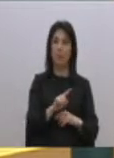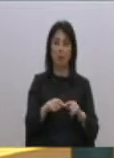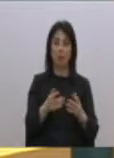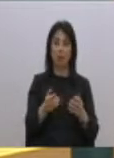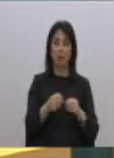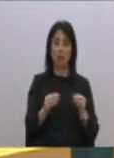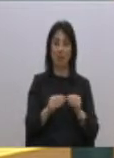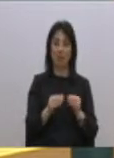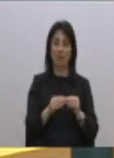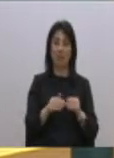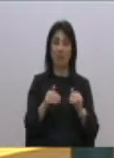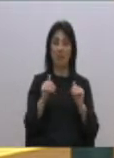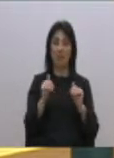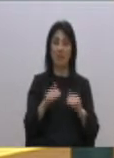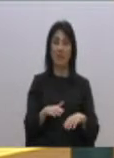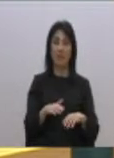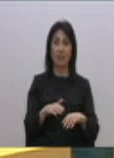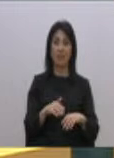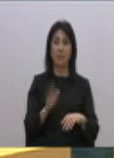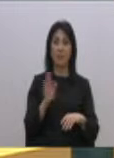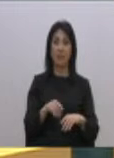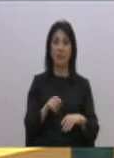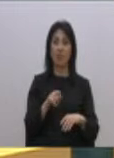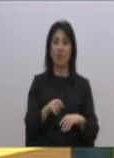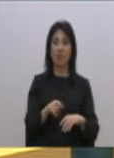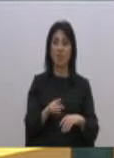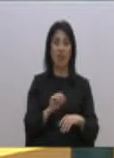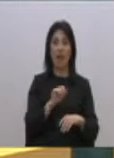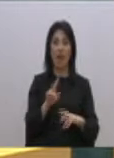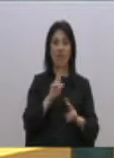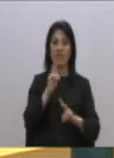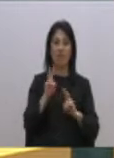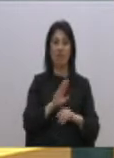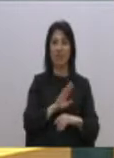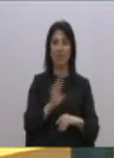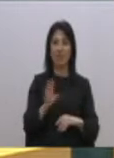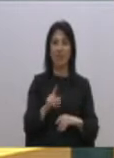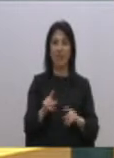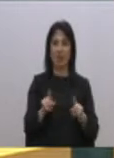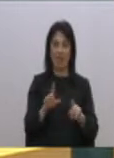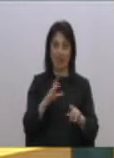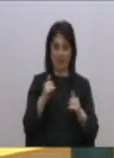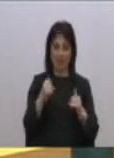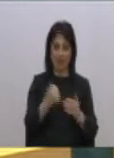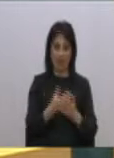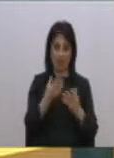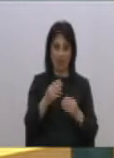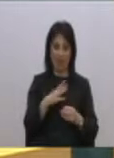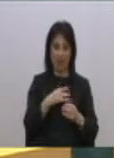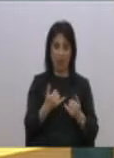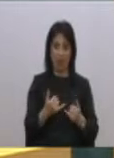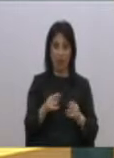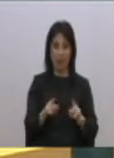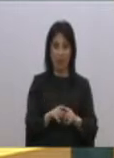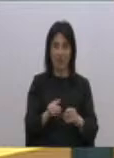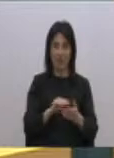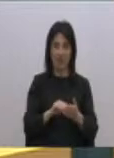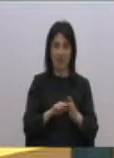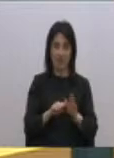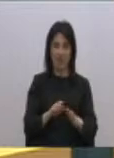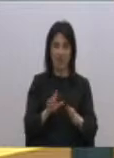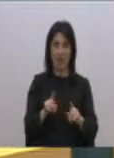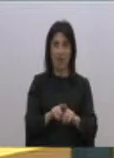თუ მეს გადაწყვეტილებას, მაშინ ეს აღარ საჩივრდებოდა. Აი ესეთი იყო დღემდე და დღევანდელი რედაქცია